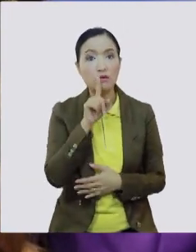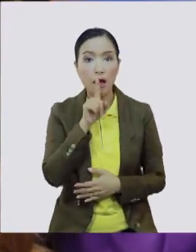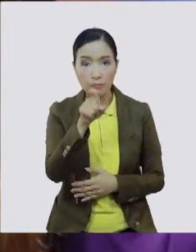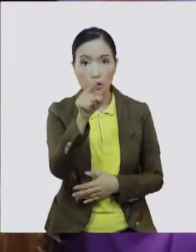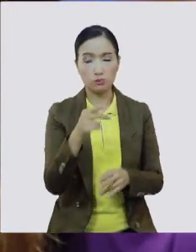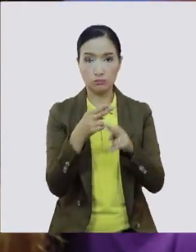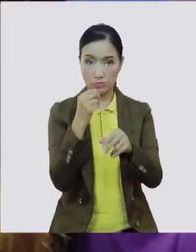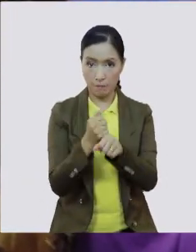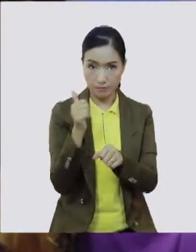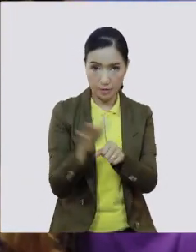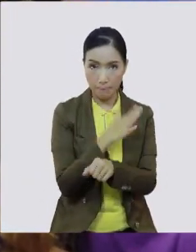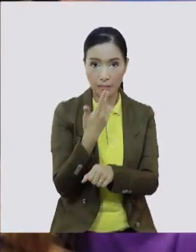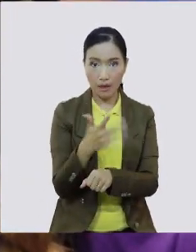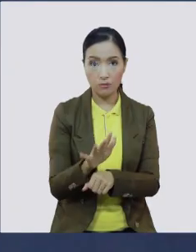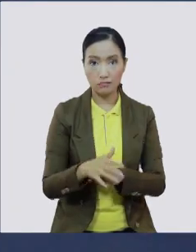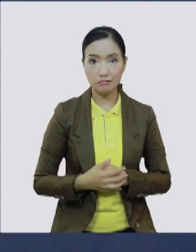ที่หรือยัง